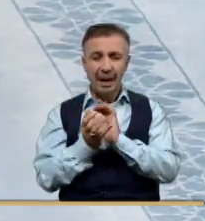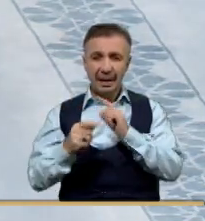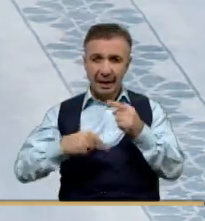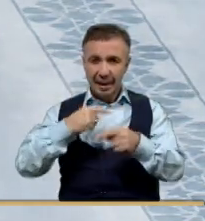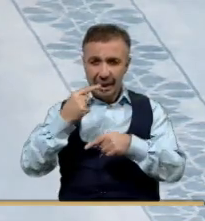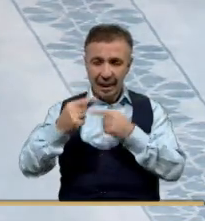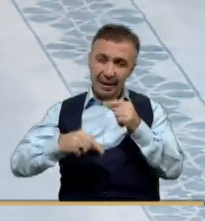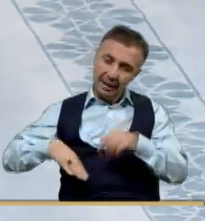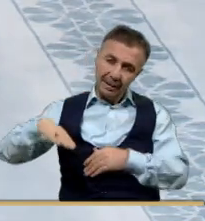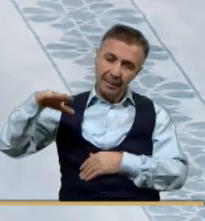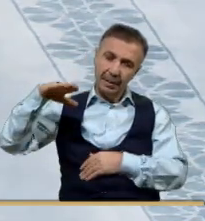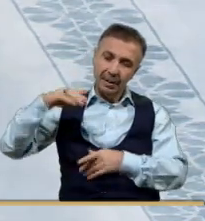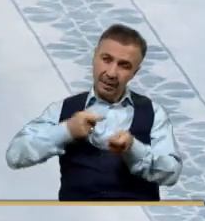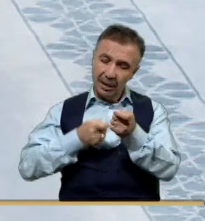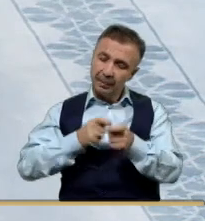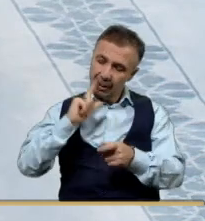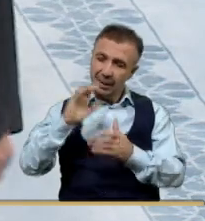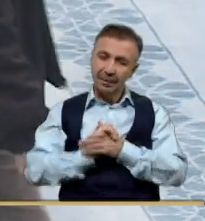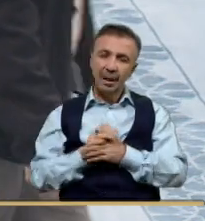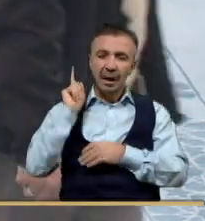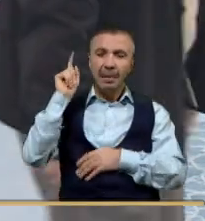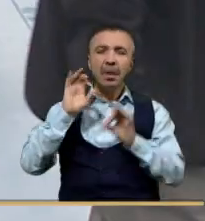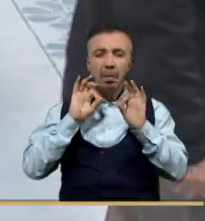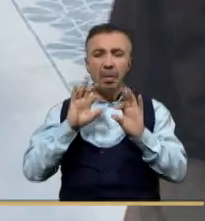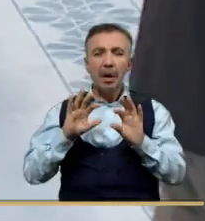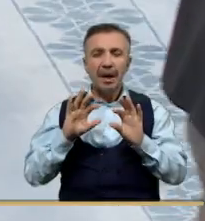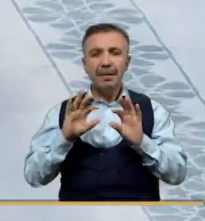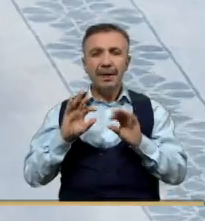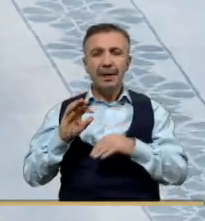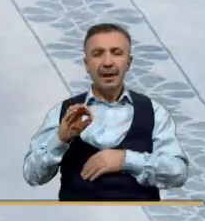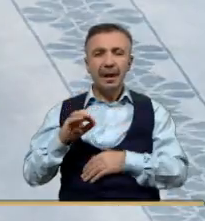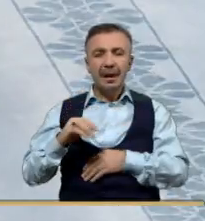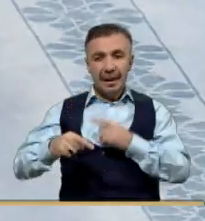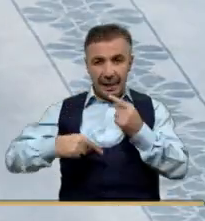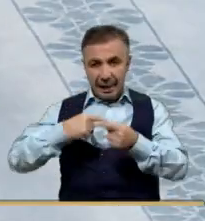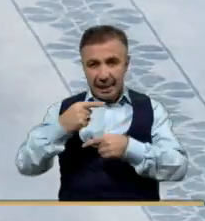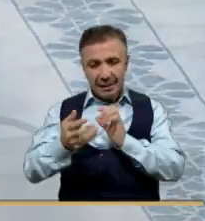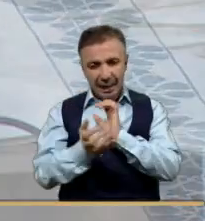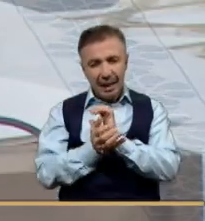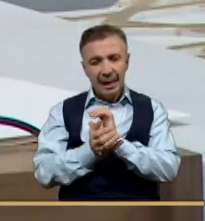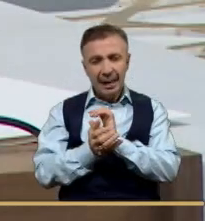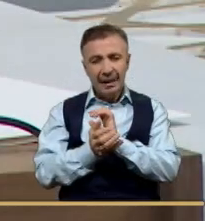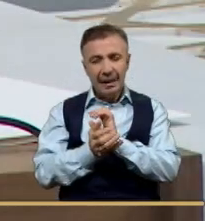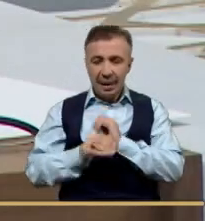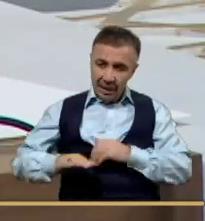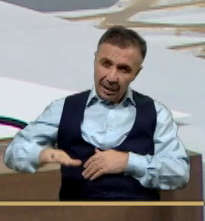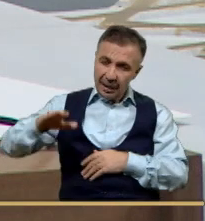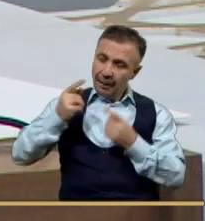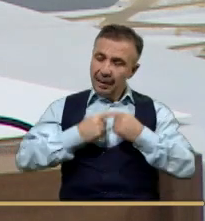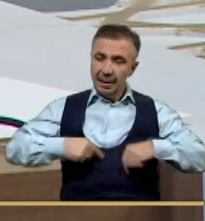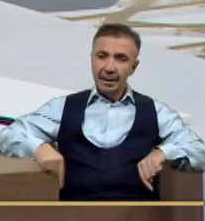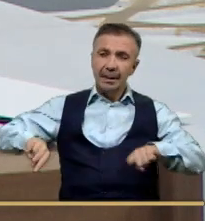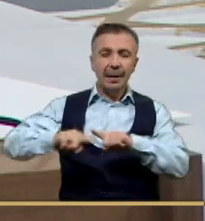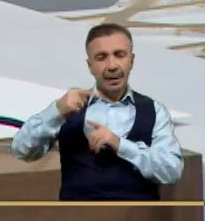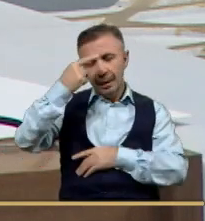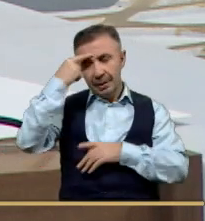budur. Rabbim böyle bir nesli bizlere nasip eylesin. Ve böyle bir nesil yetiştirmeyi bizlere Cenab-ı